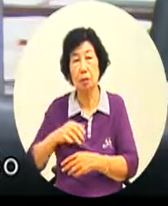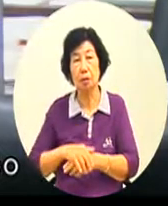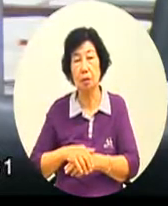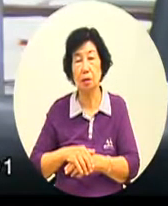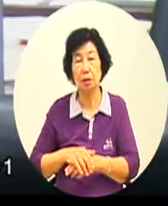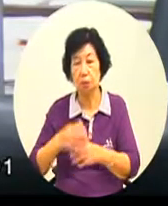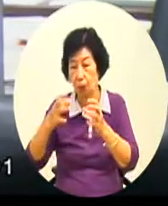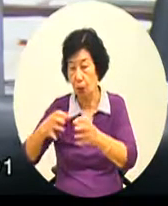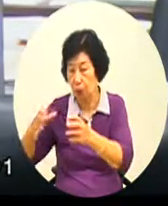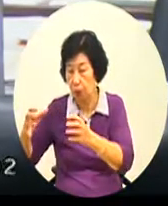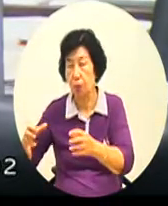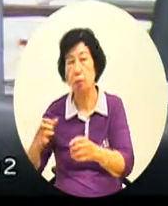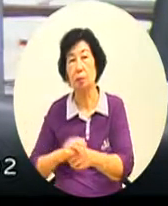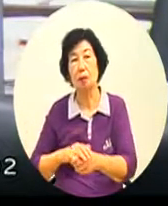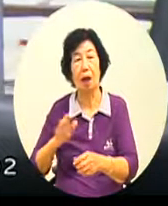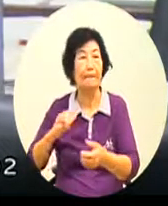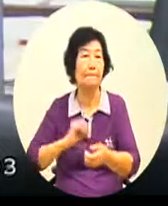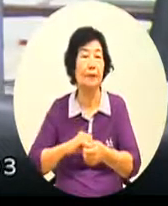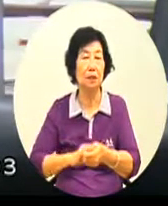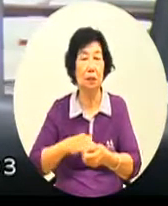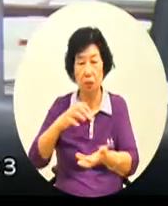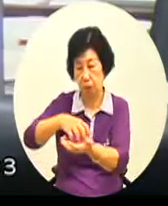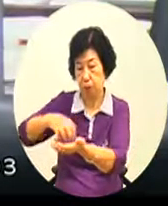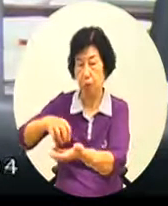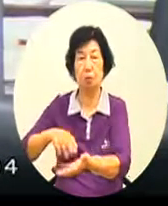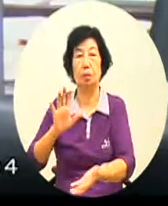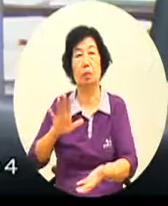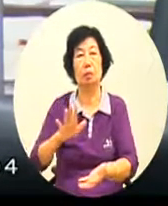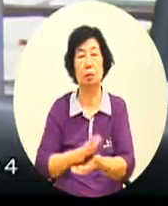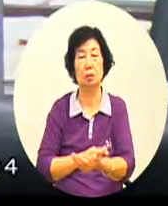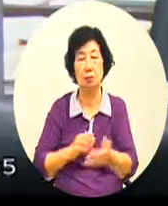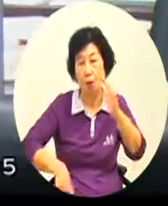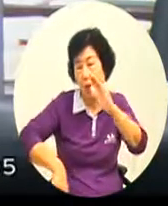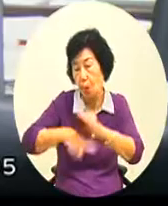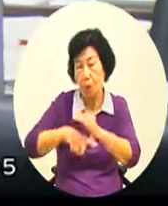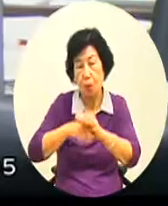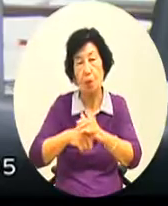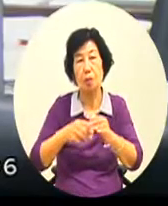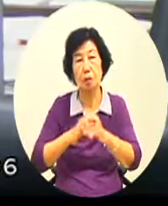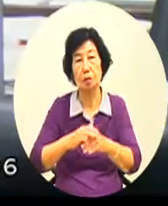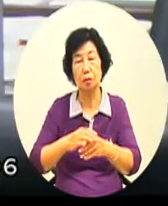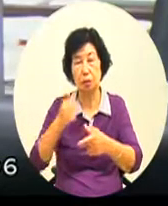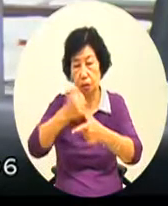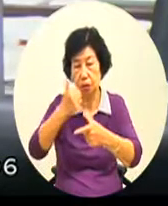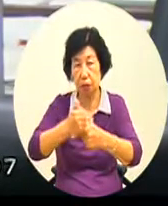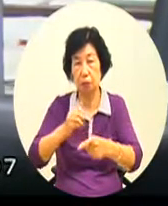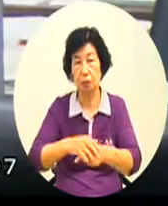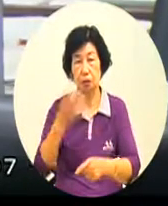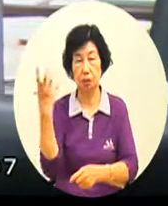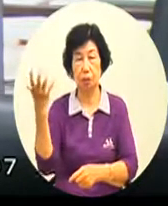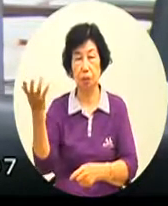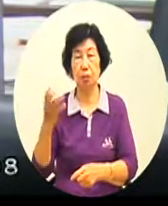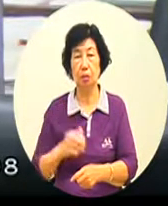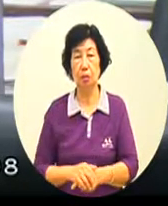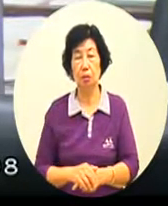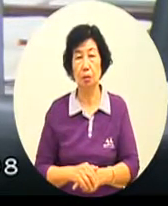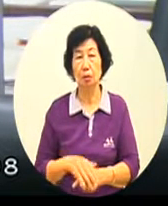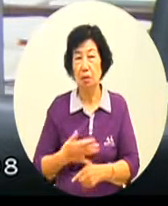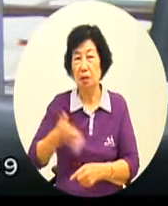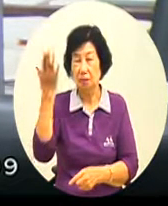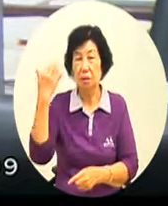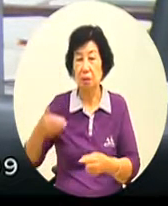不一定都是有建造的啊，违建的也挺多的啊。 是，当时就是我跟议员报告，就是说这个案子就是很早就提报是